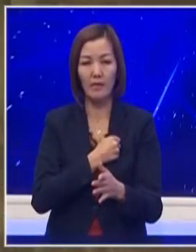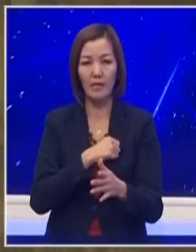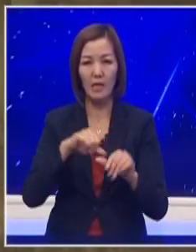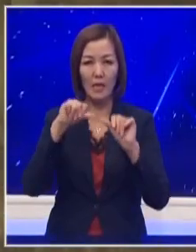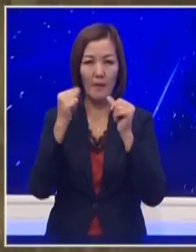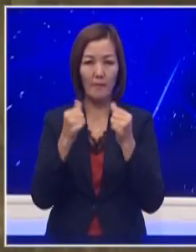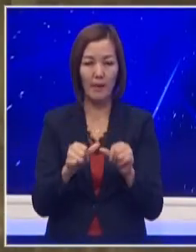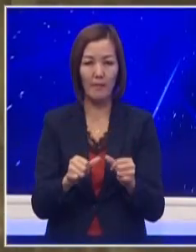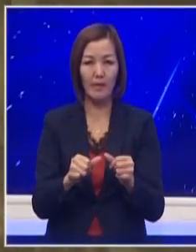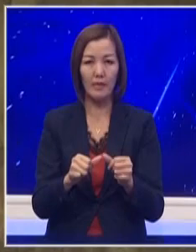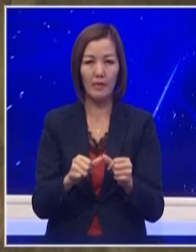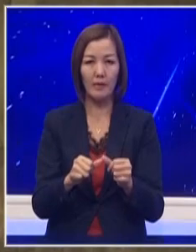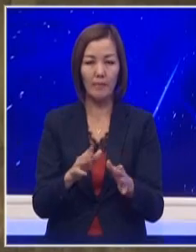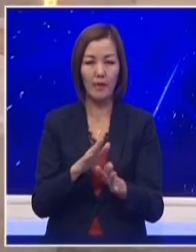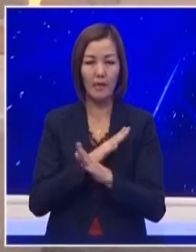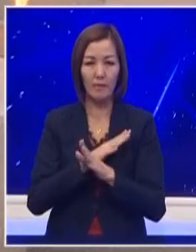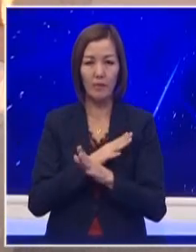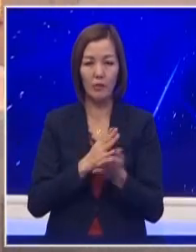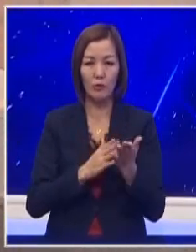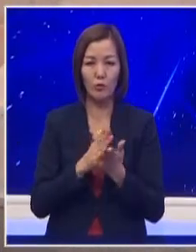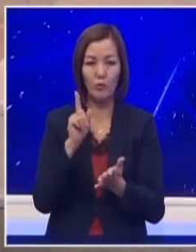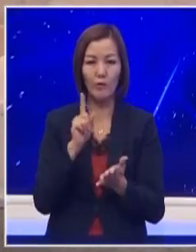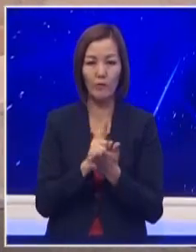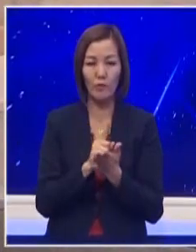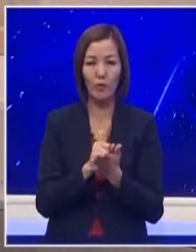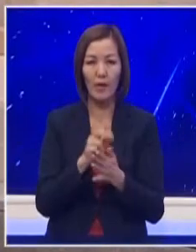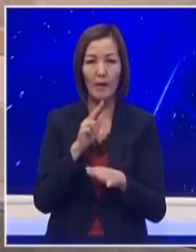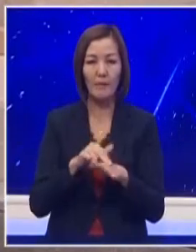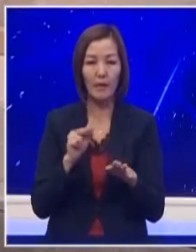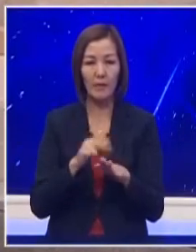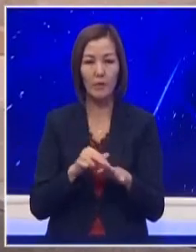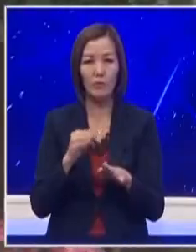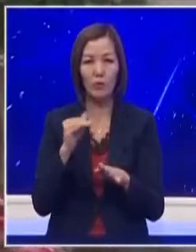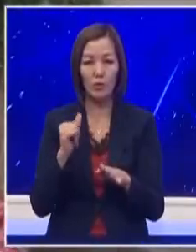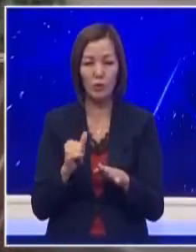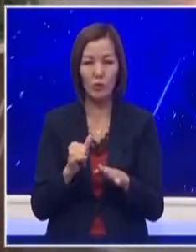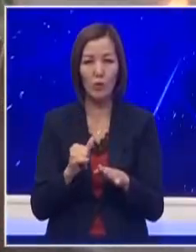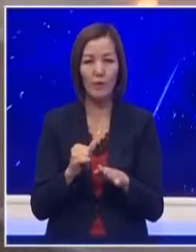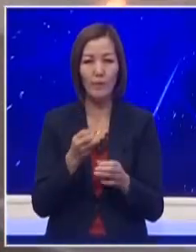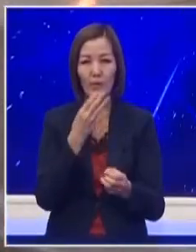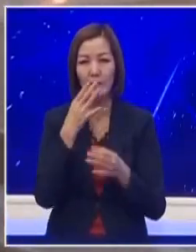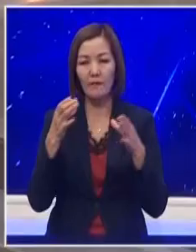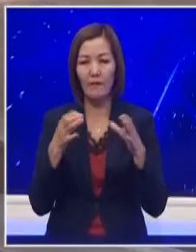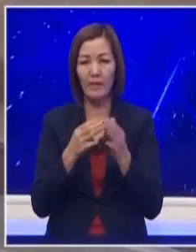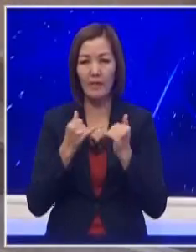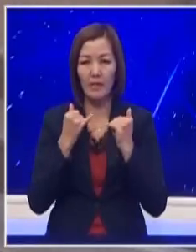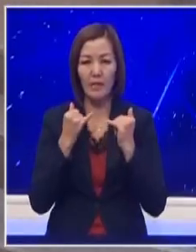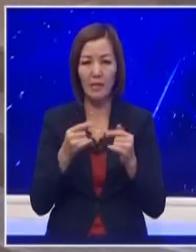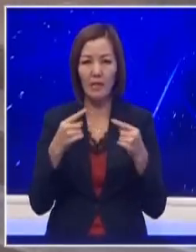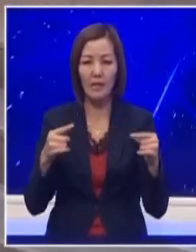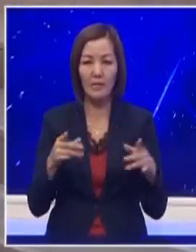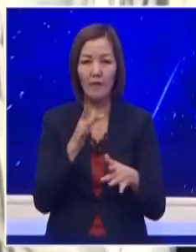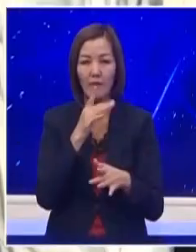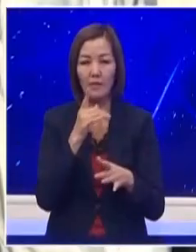сослуживцев погибших при исполнении служебного долга у департамента полиции области Жетысу возложив цветы собравшиеся самых разных